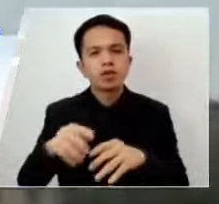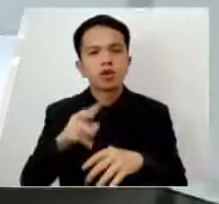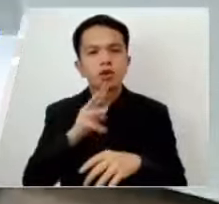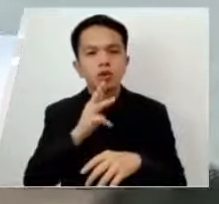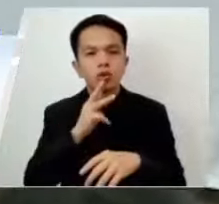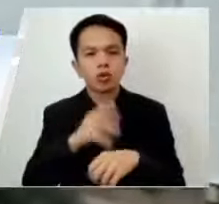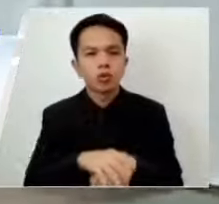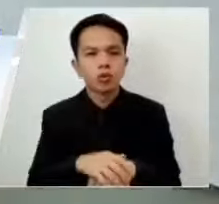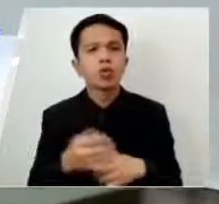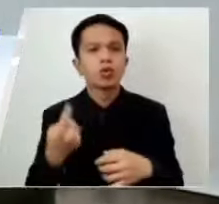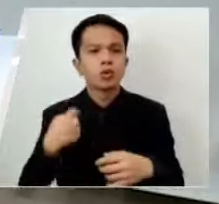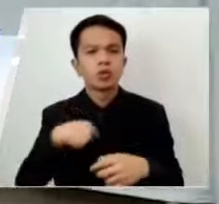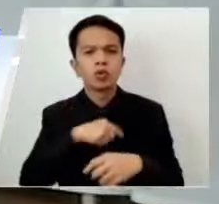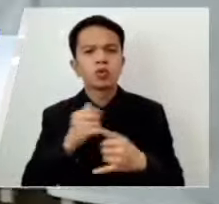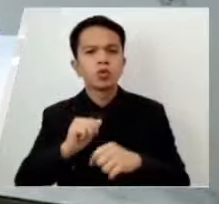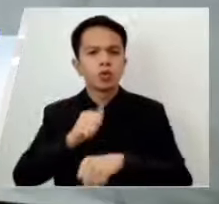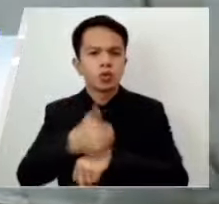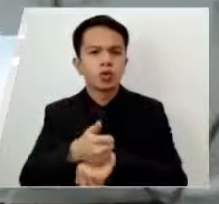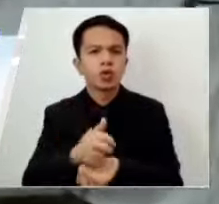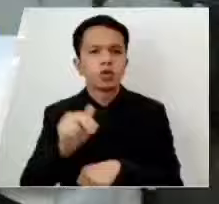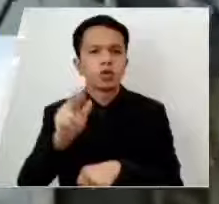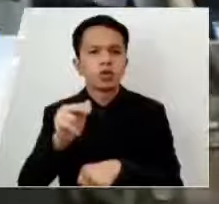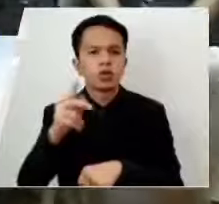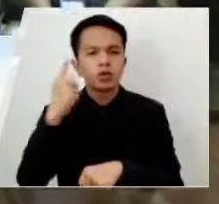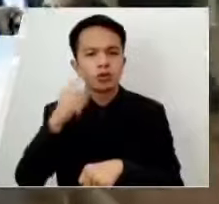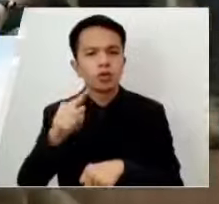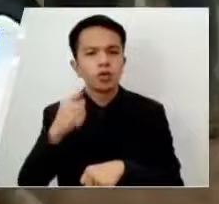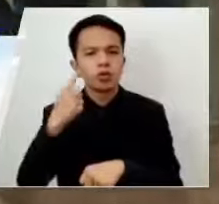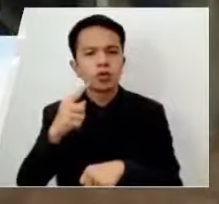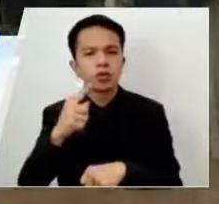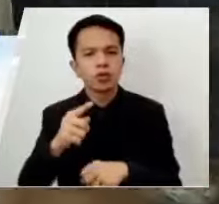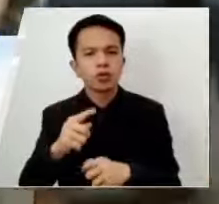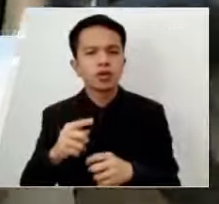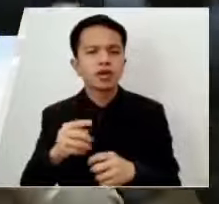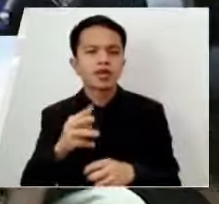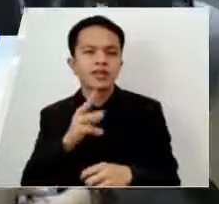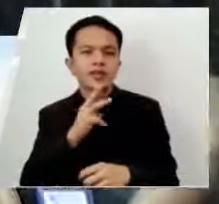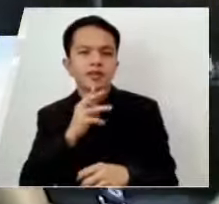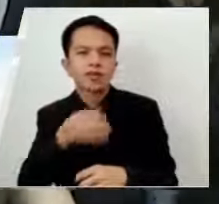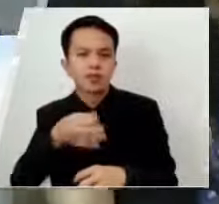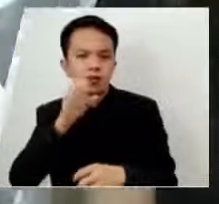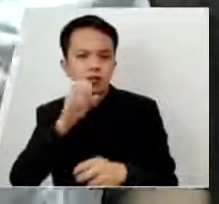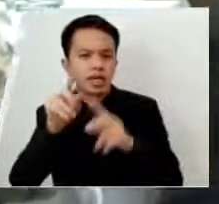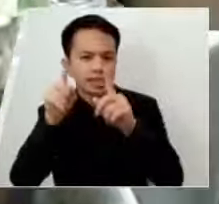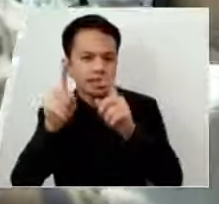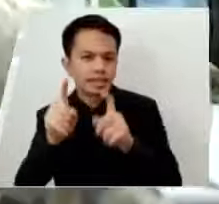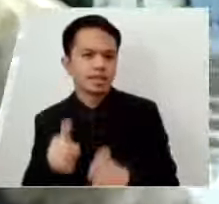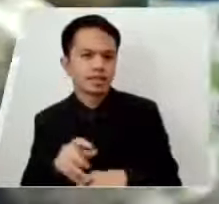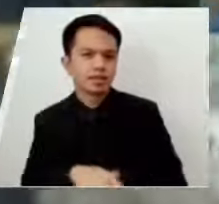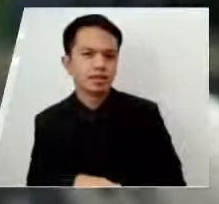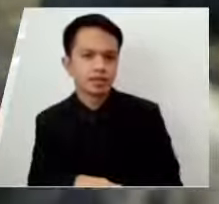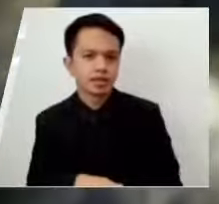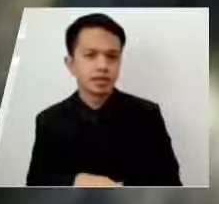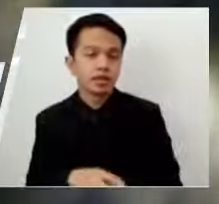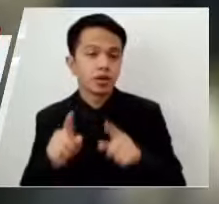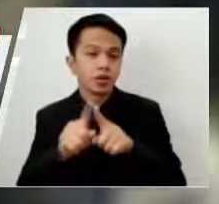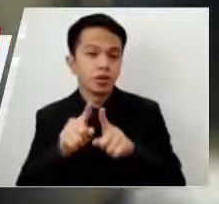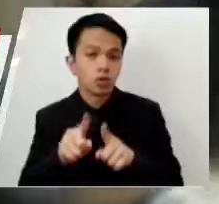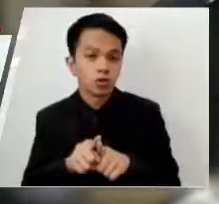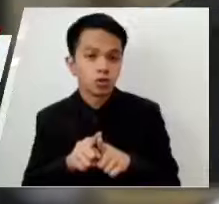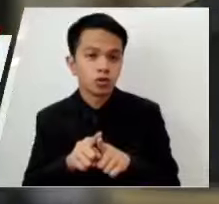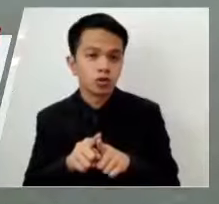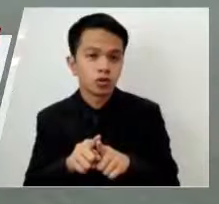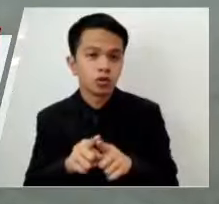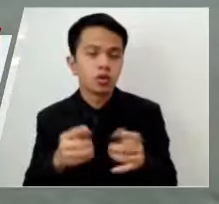ng team para mag-conduct ng drinking water testing po. Yes. And also, at malapit po